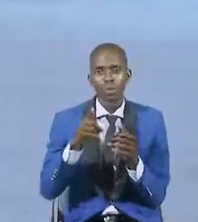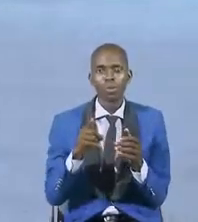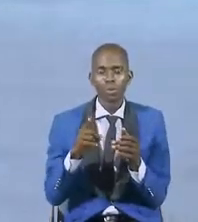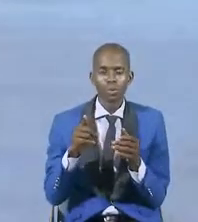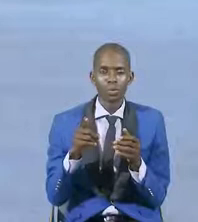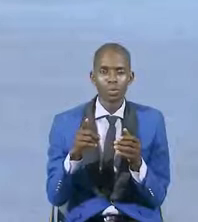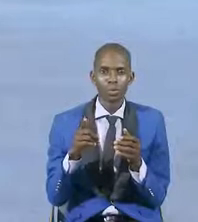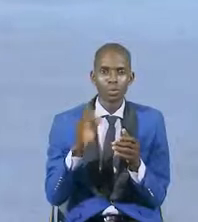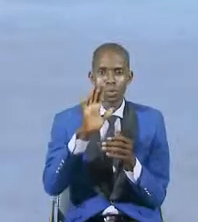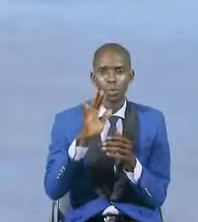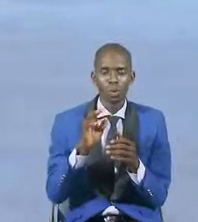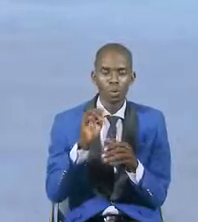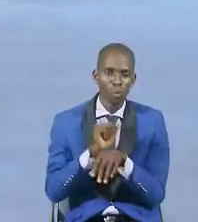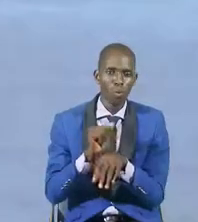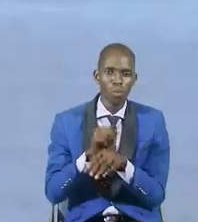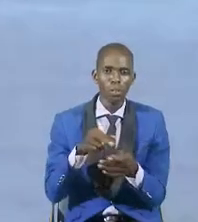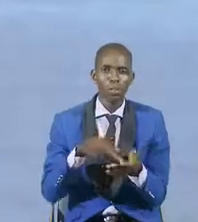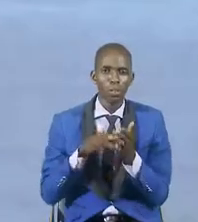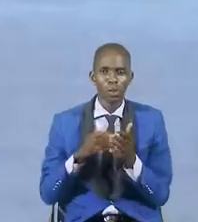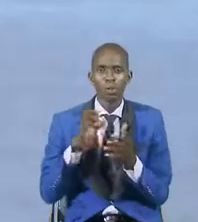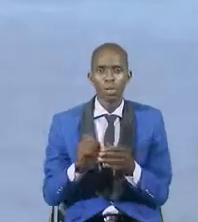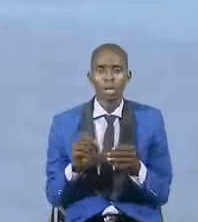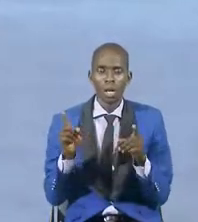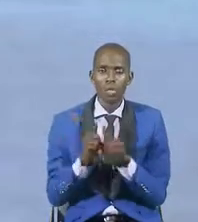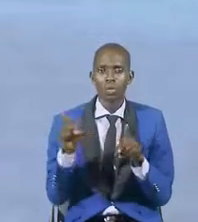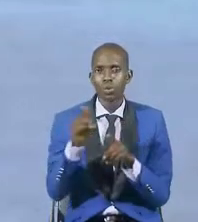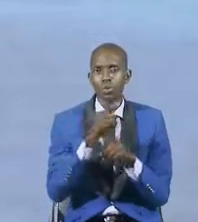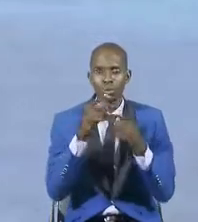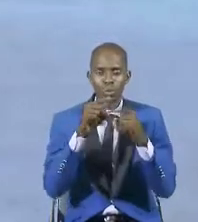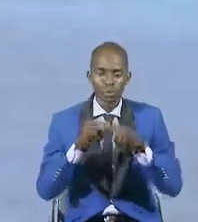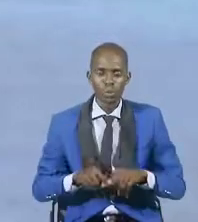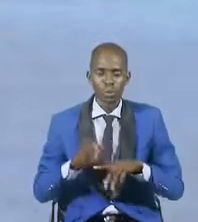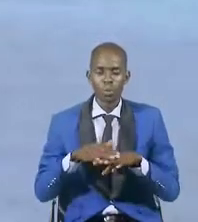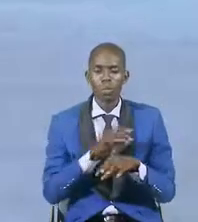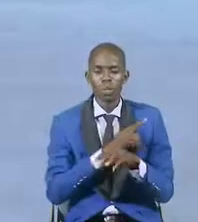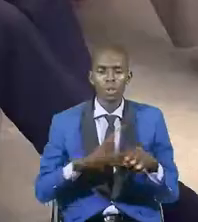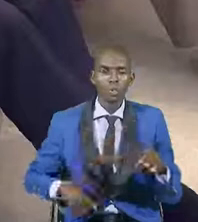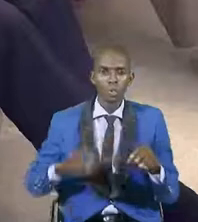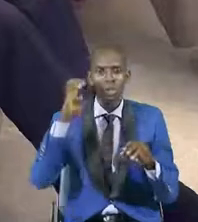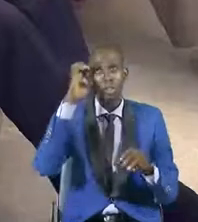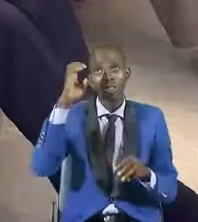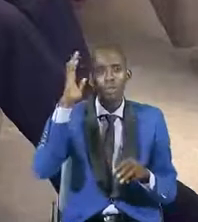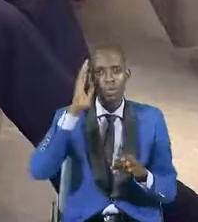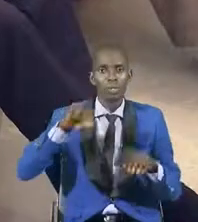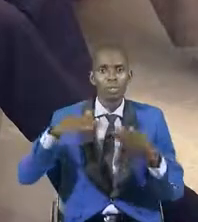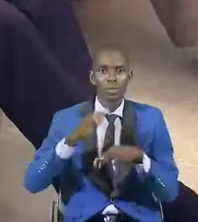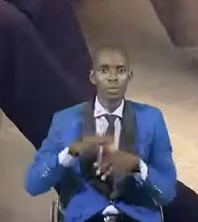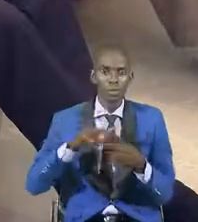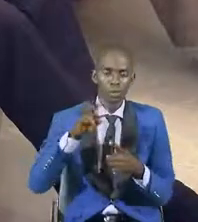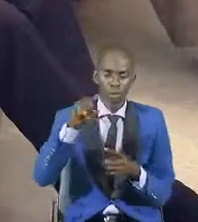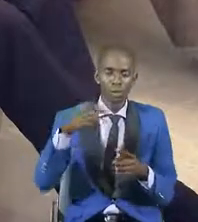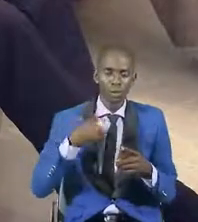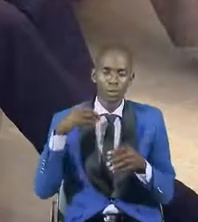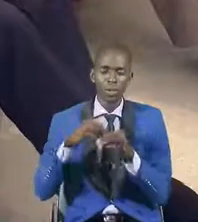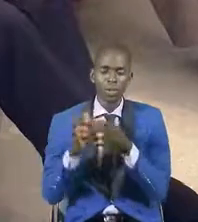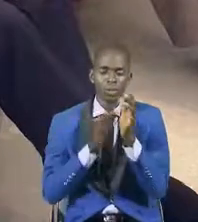lorsque vous êtes au Seigneur, quel que soit ce que votre ministère exige et que vous espérez en l'Éternel,